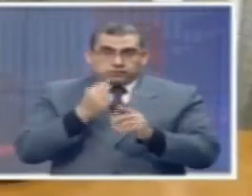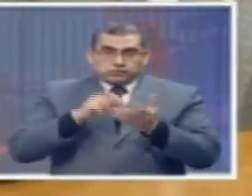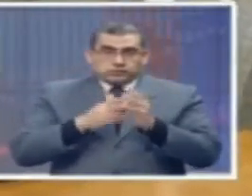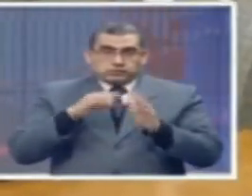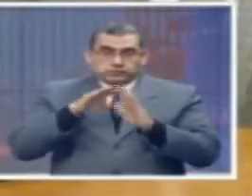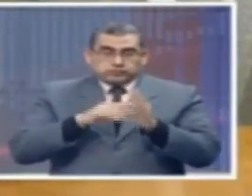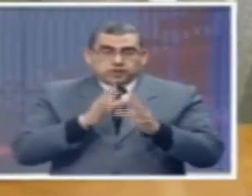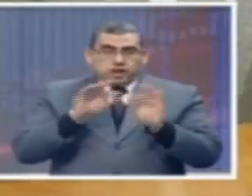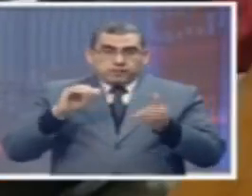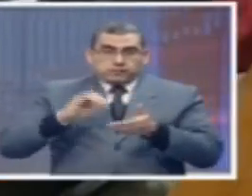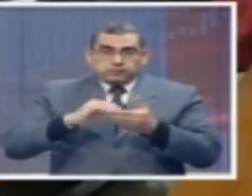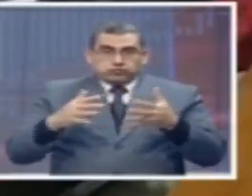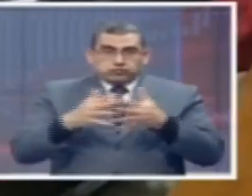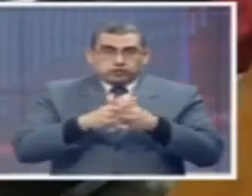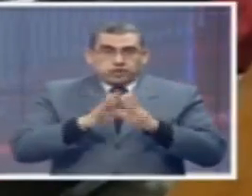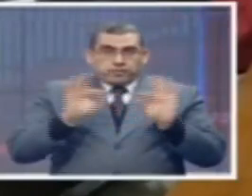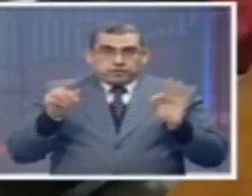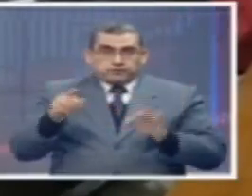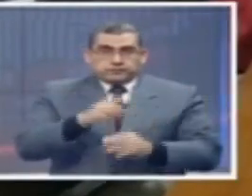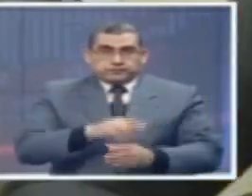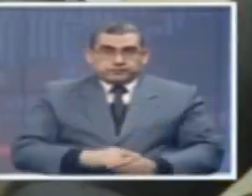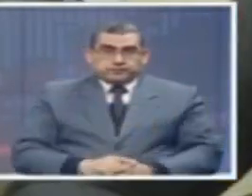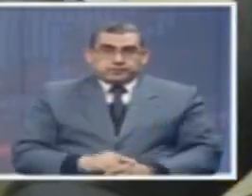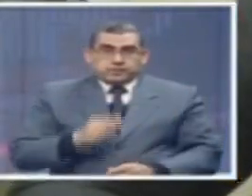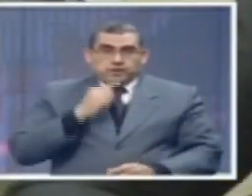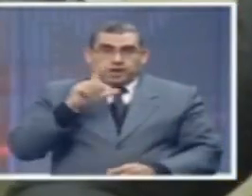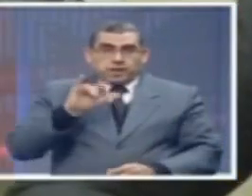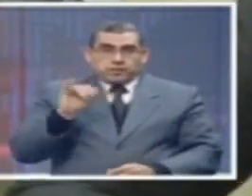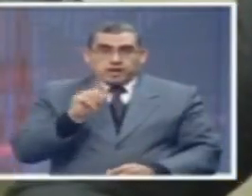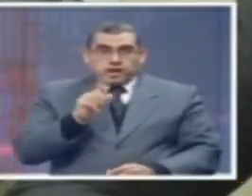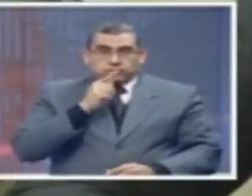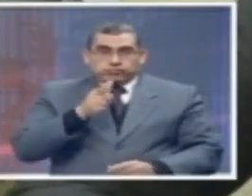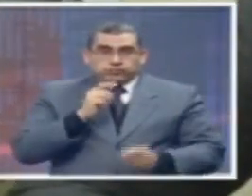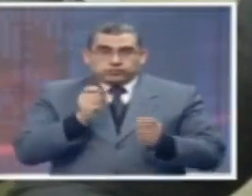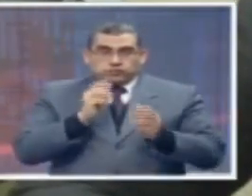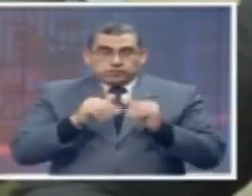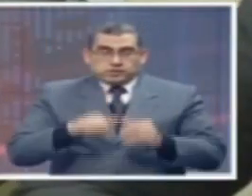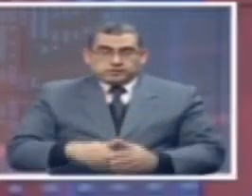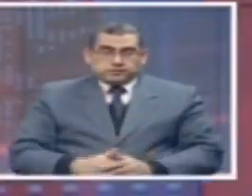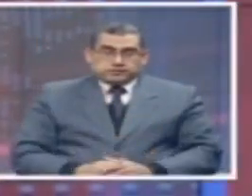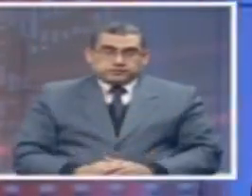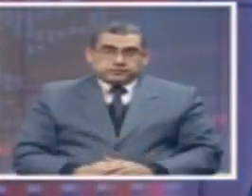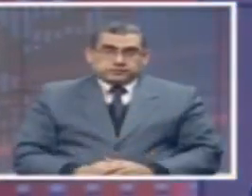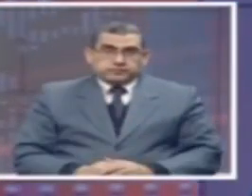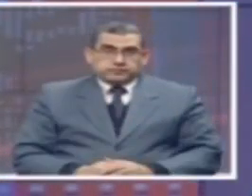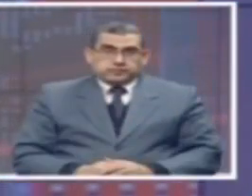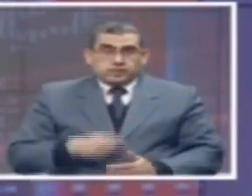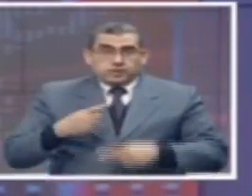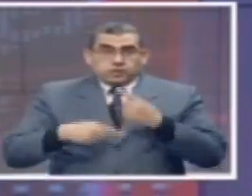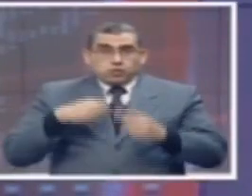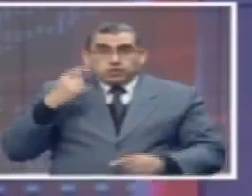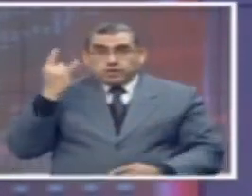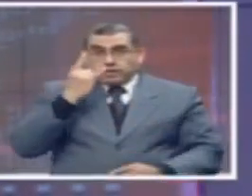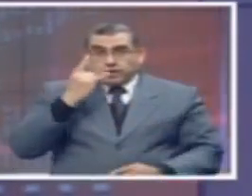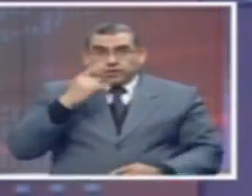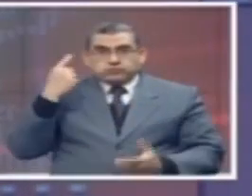مع مختلف الشركاء في مختلف المجالات. لمياء موافي، التلفزيون المصري. تواصل وزارة